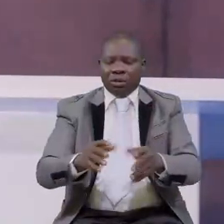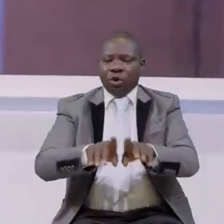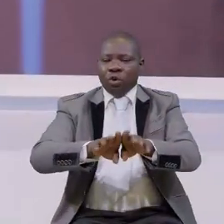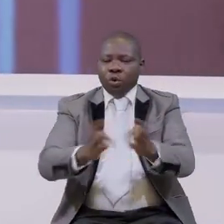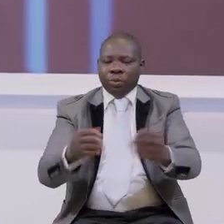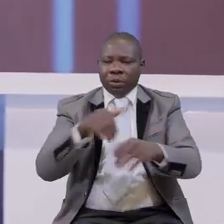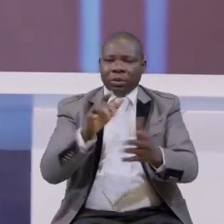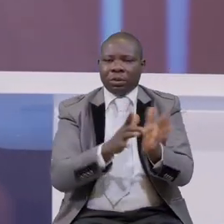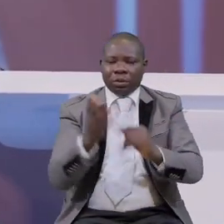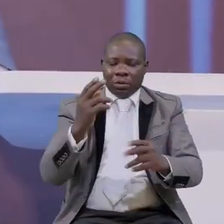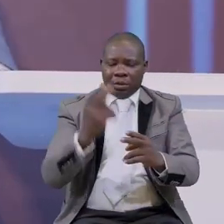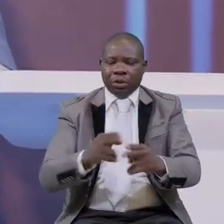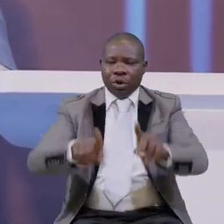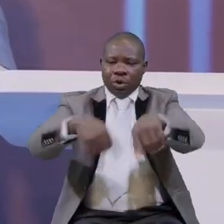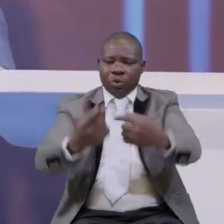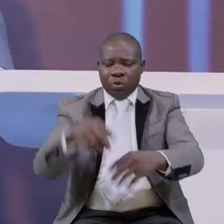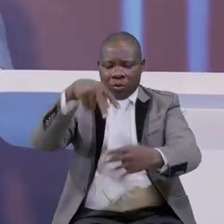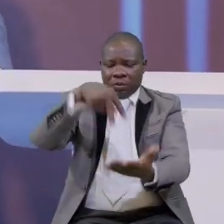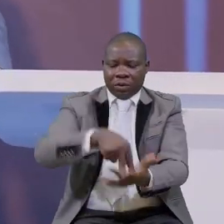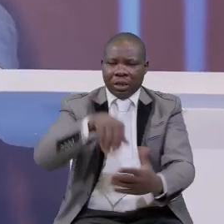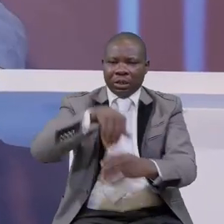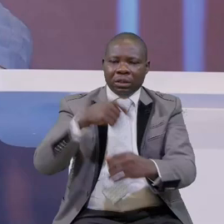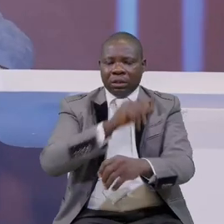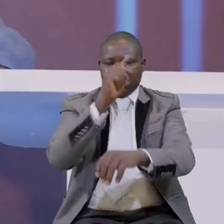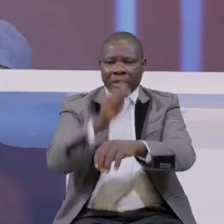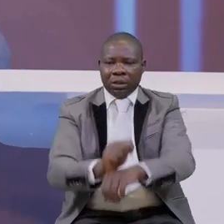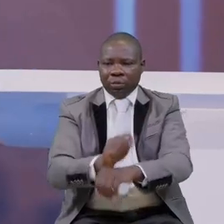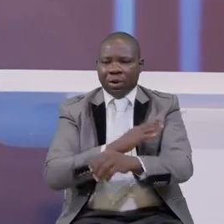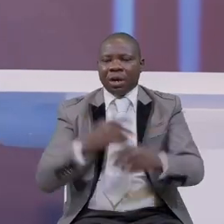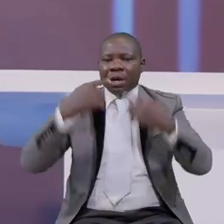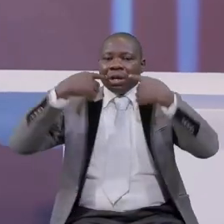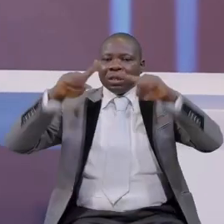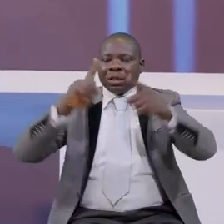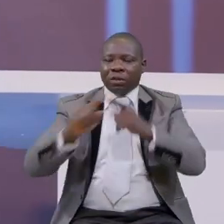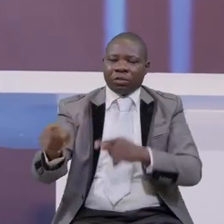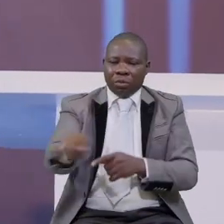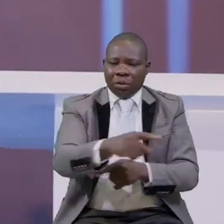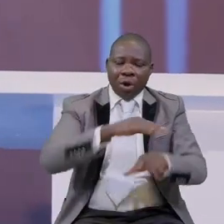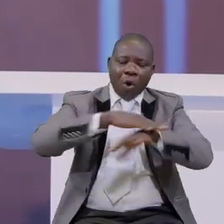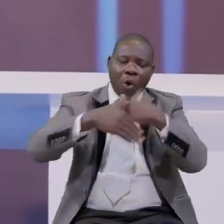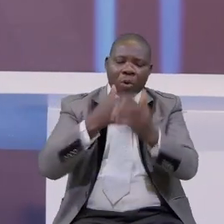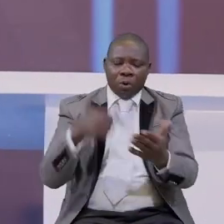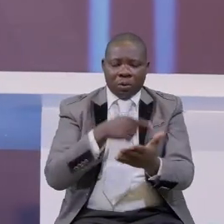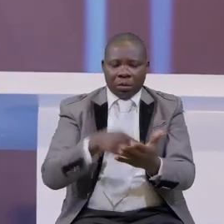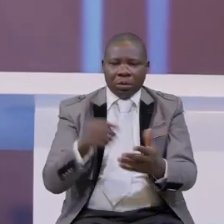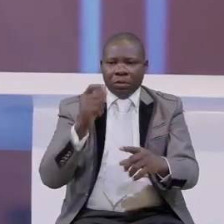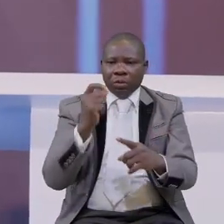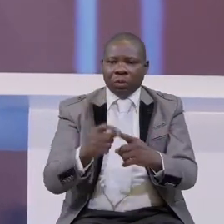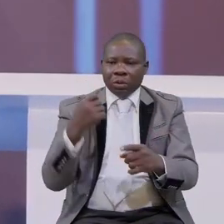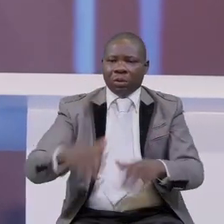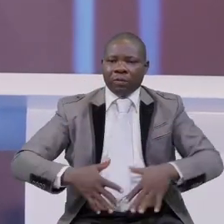Va tenir dans le temple et déclare toutes les paroles de cette vie. L'onction